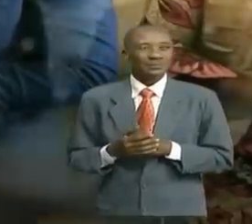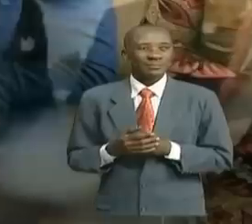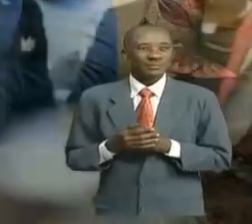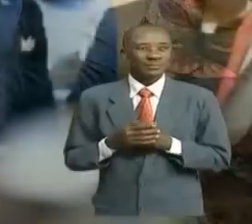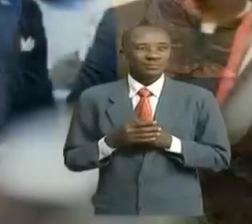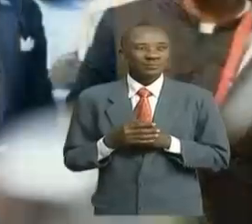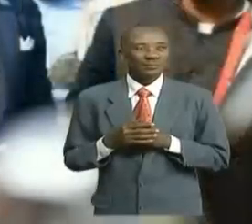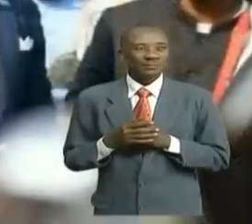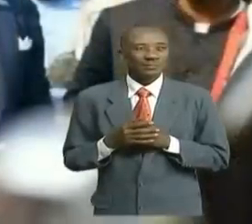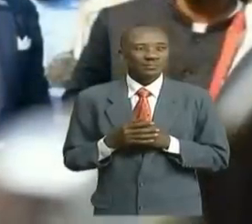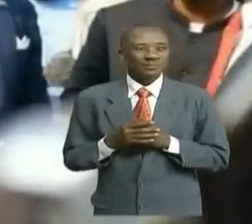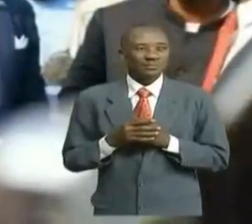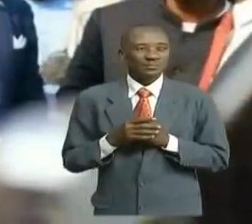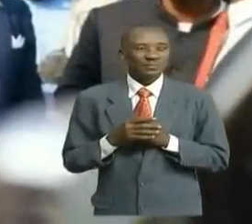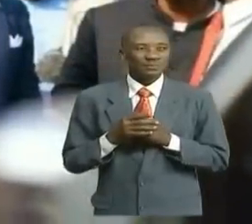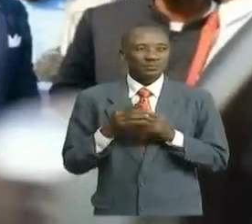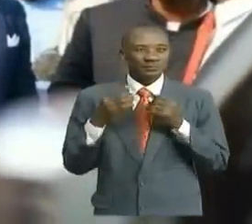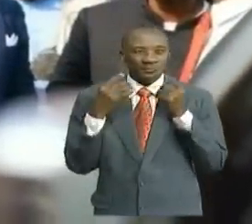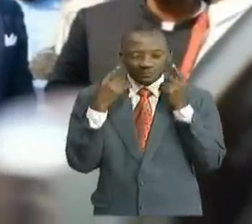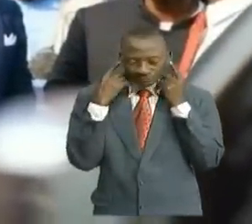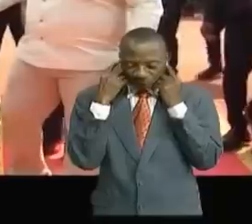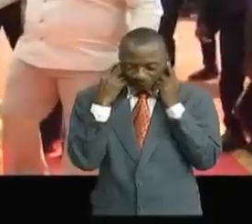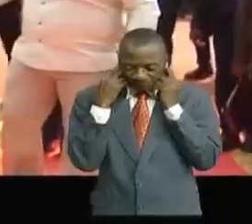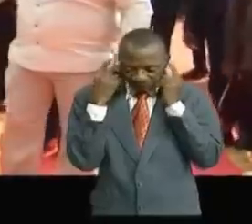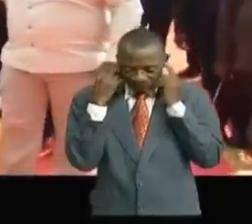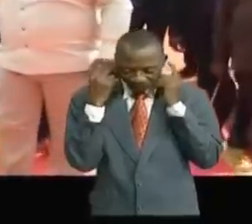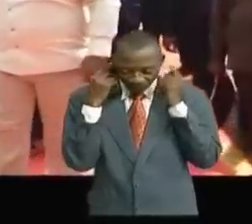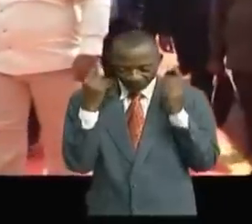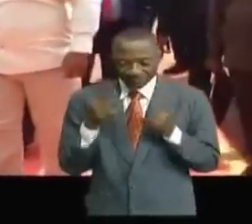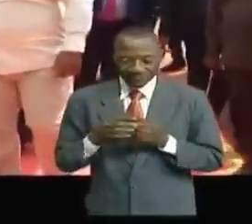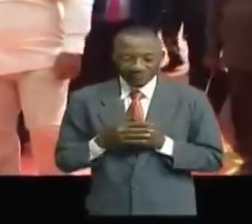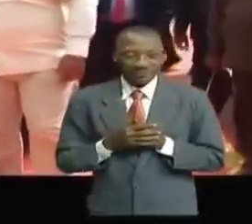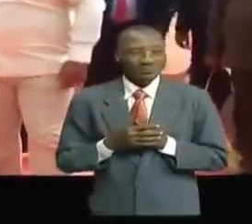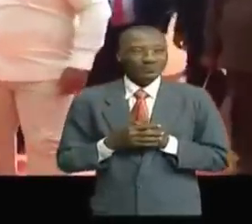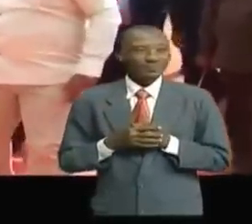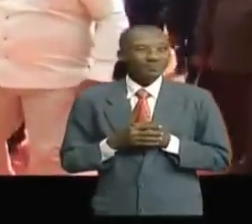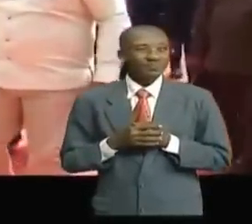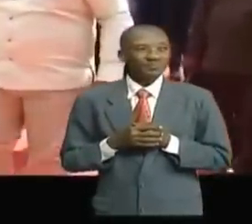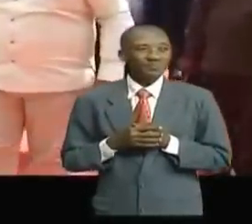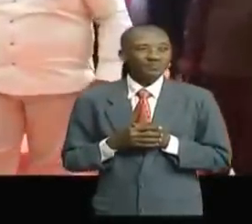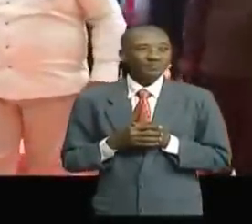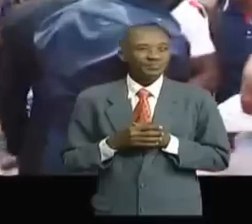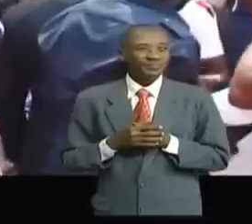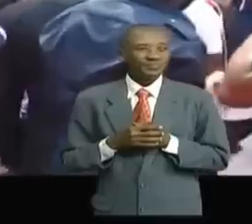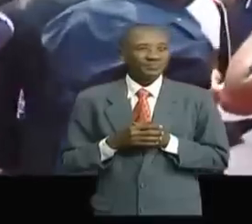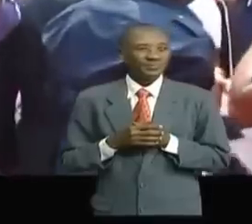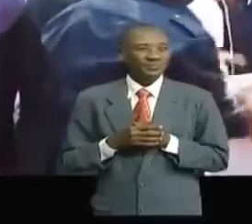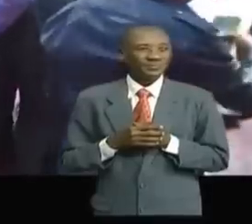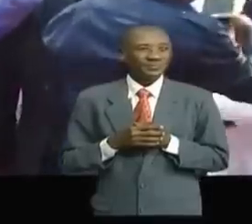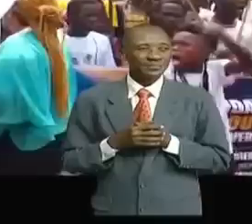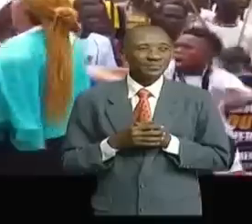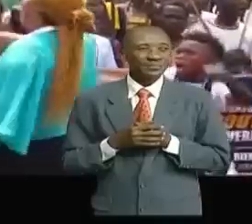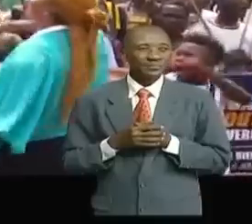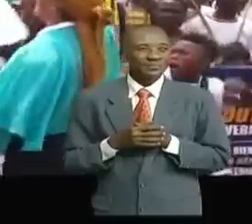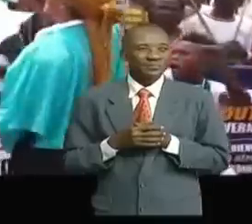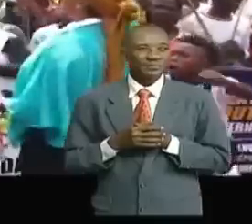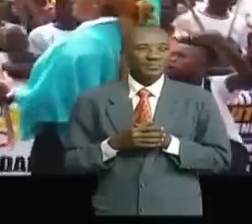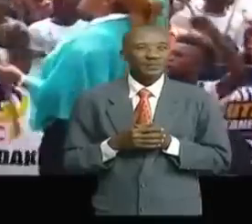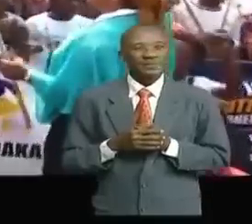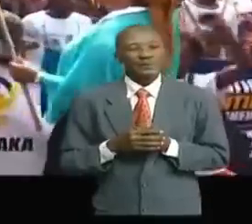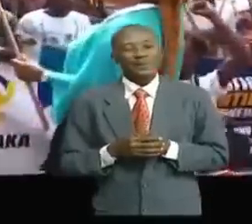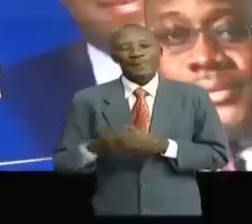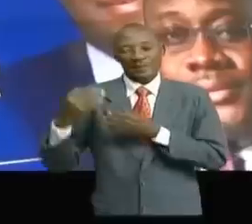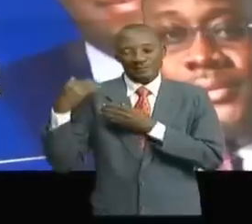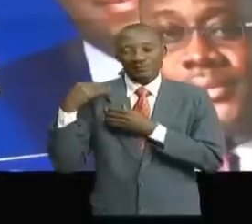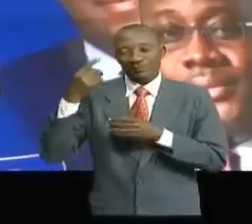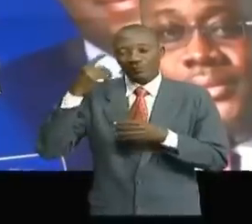de l'État et sensibilisé la population de Grand Équateur à l'enrôlement massif, Maître Guy Luando Mboyo, autorité morale du parti politique